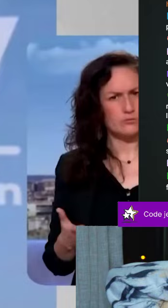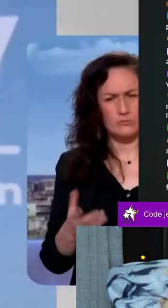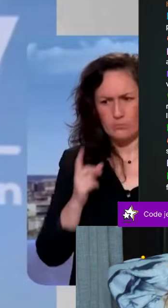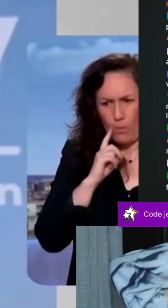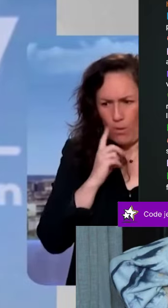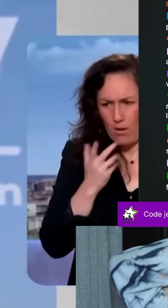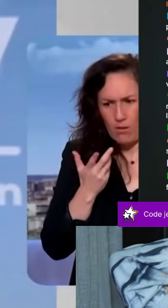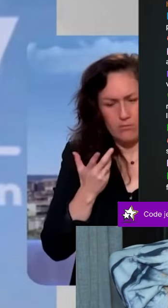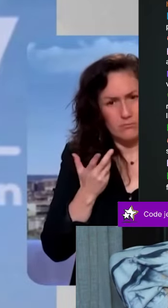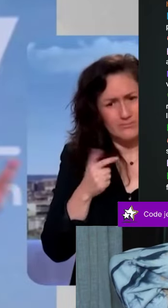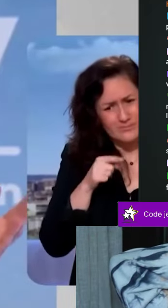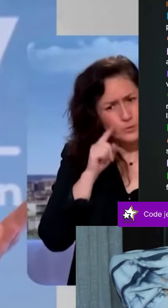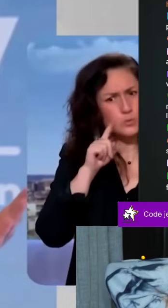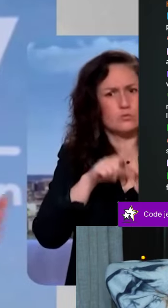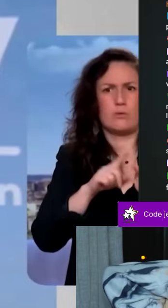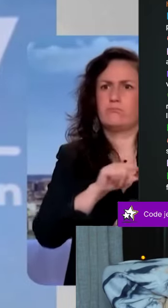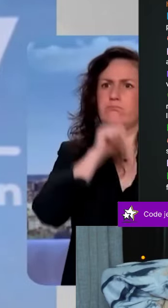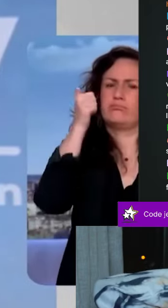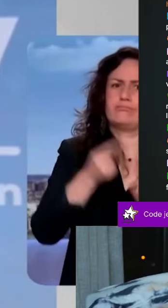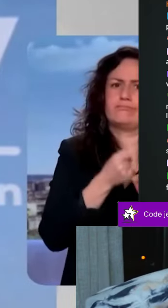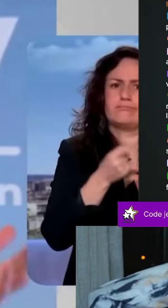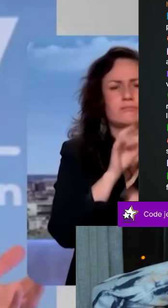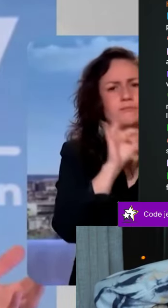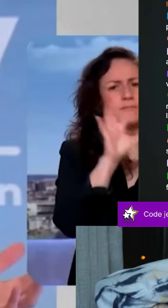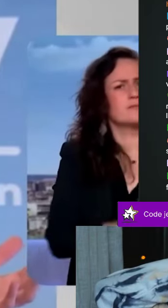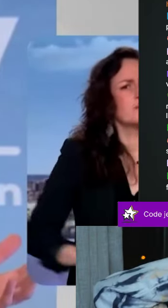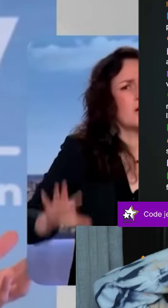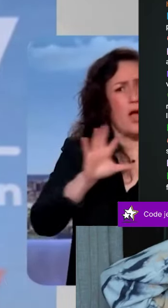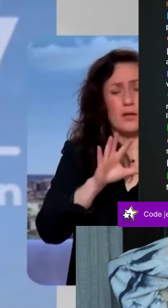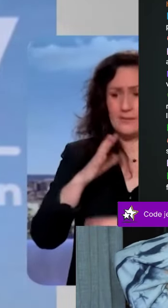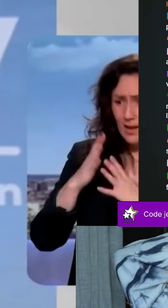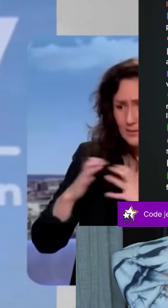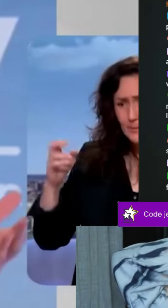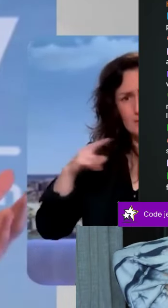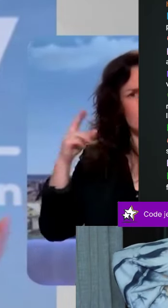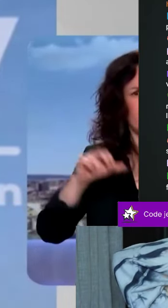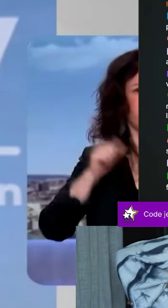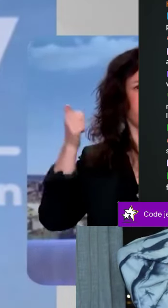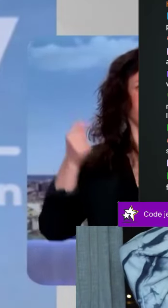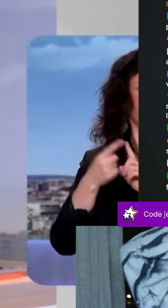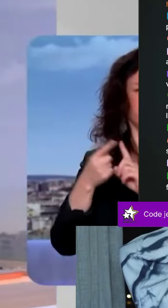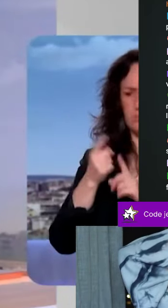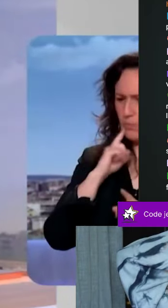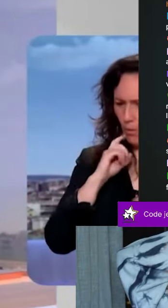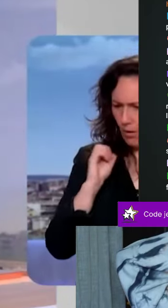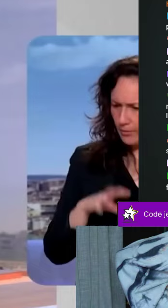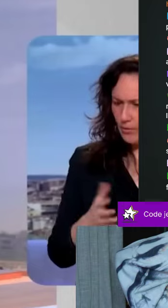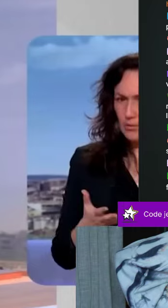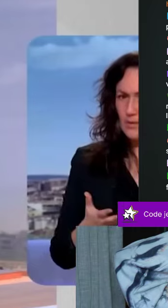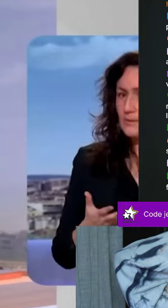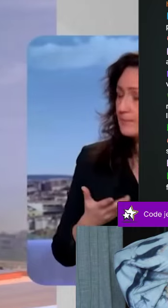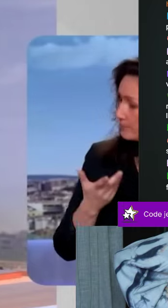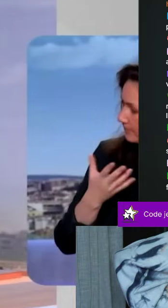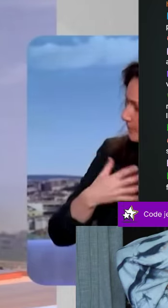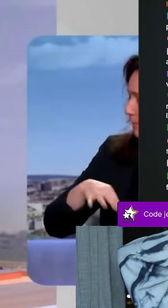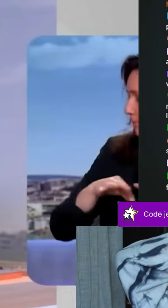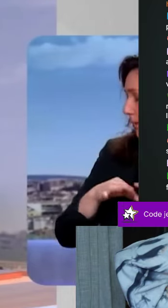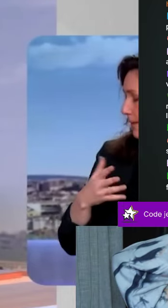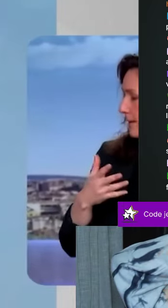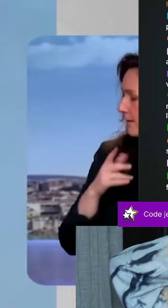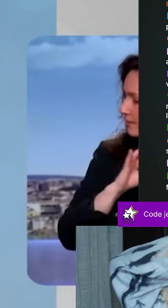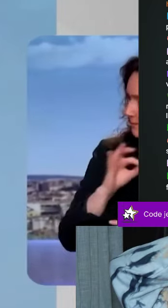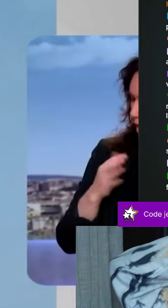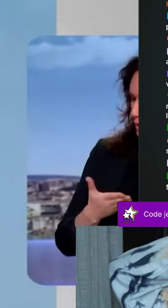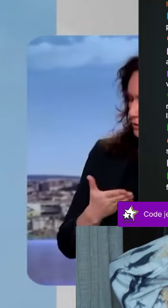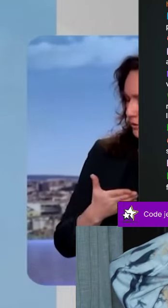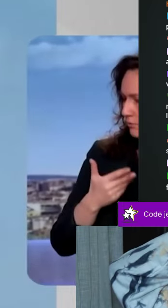base de quoi alors que ce sujet est majoritaire dans le pays il est majoritaire à l'Assemblée nationale pourquoi on devrait l'abandonner le le pays continue de tourner malgré tout la loi